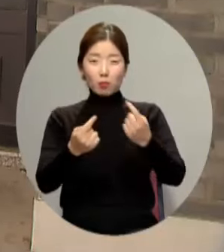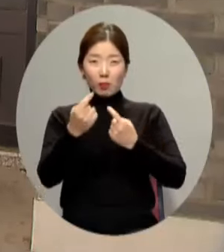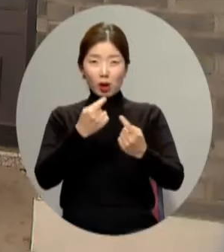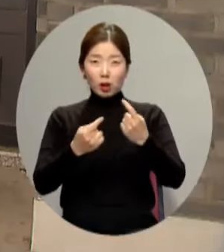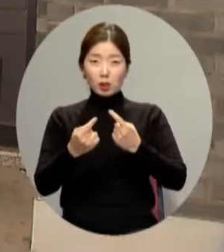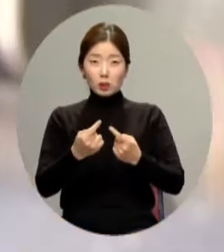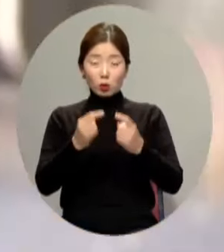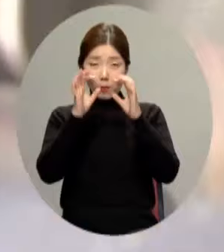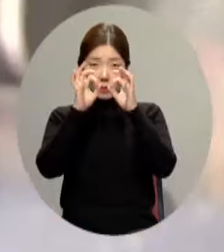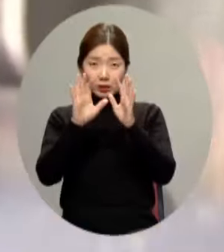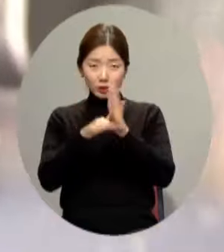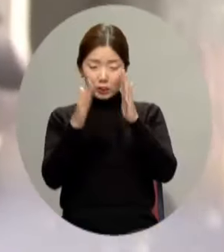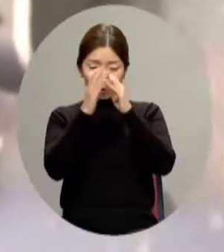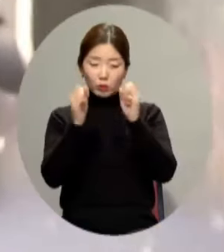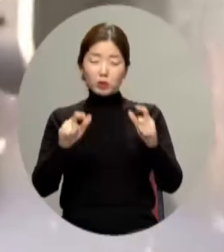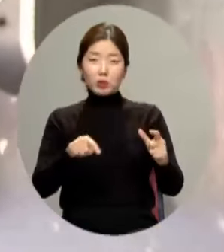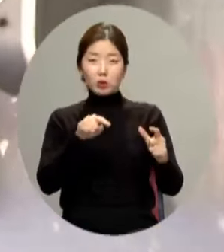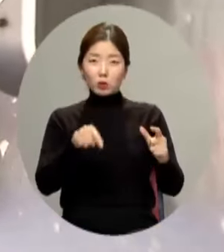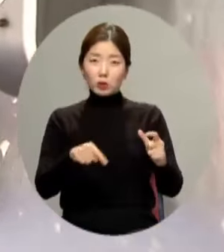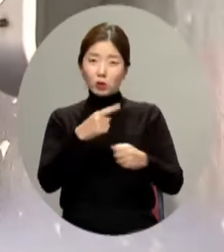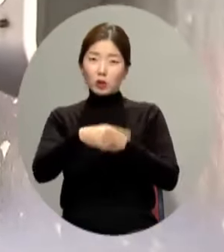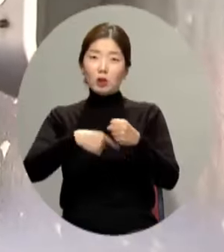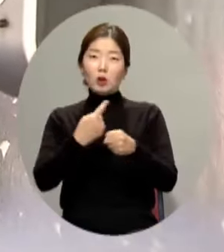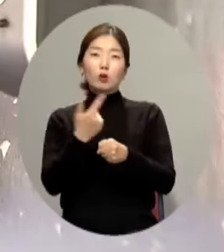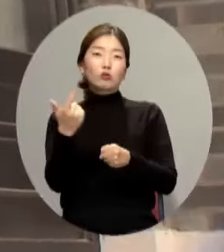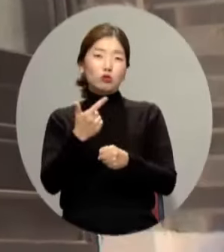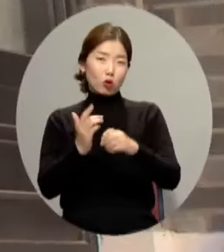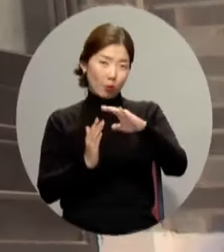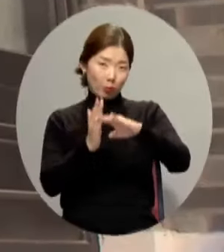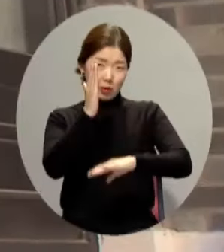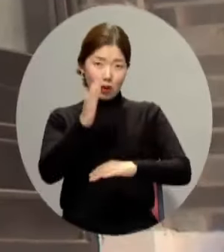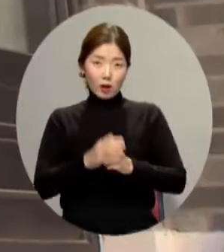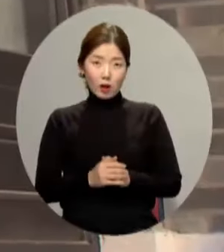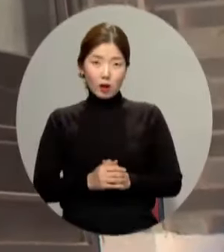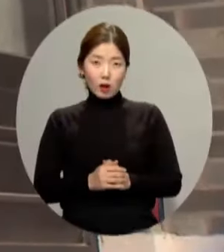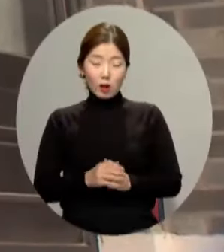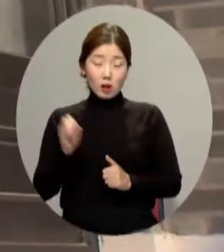피해 신고 건수가 전라북도에서만 연간 6천 건에 달한다며